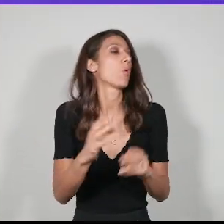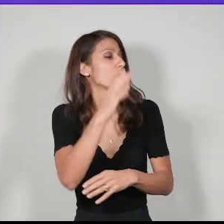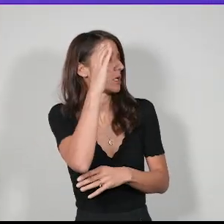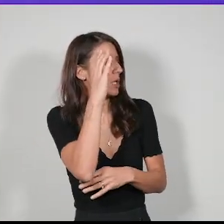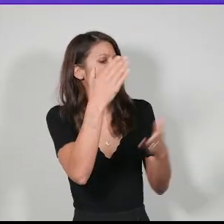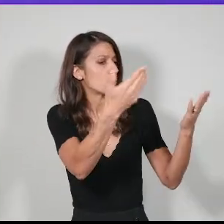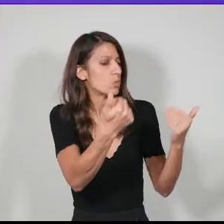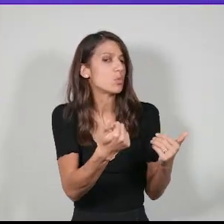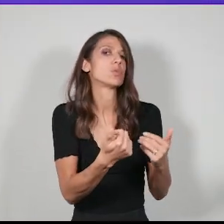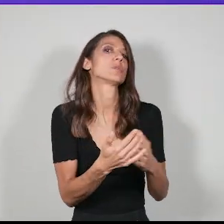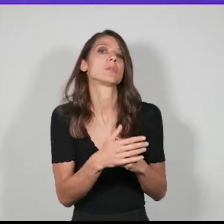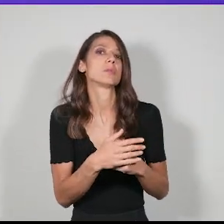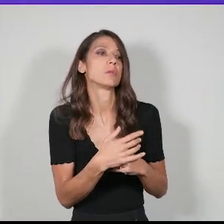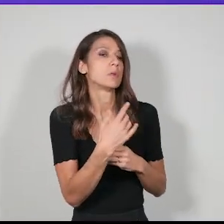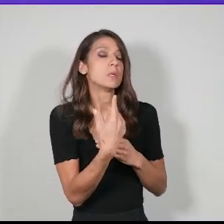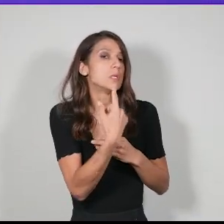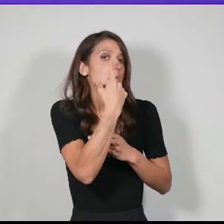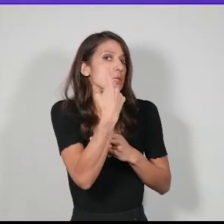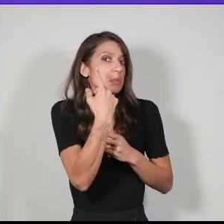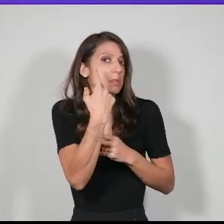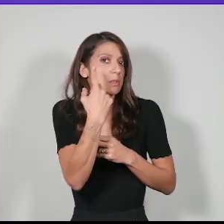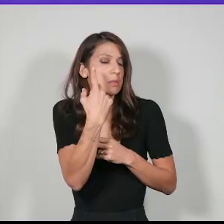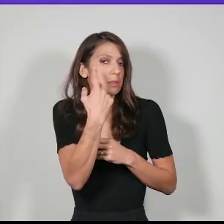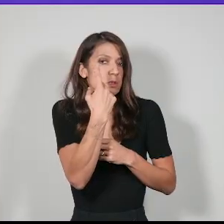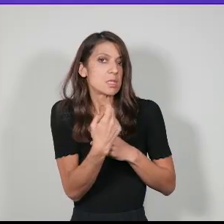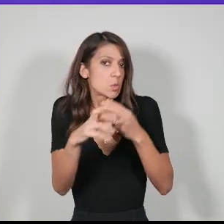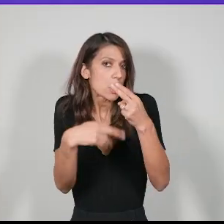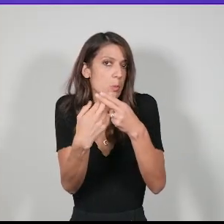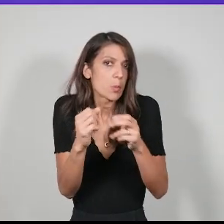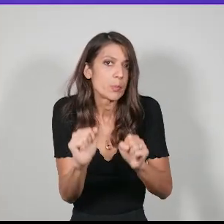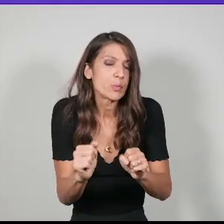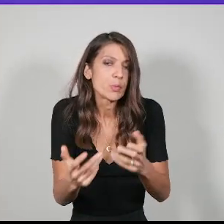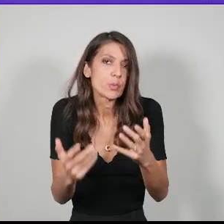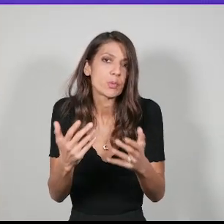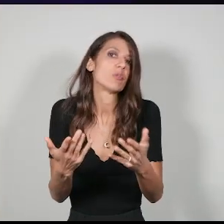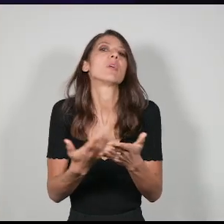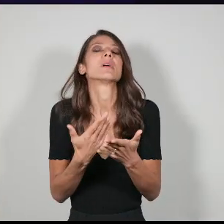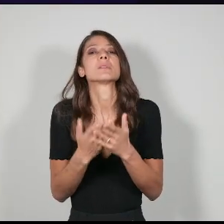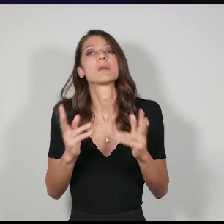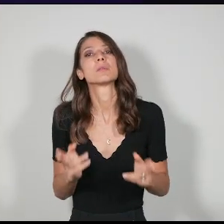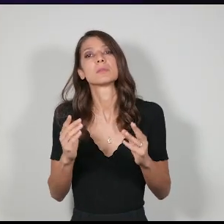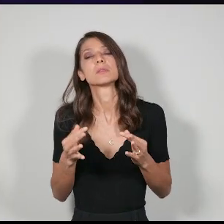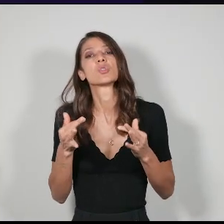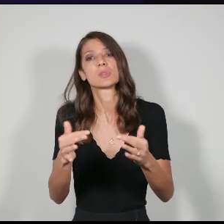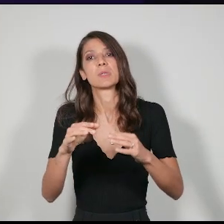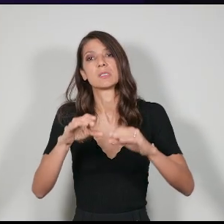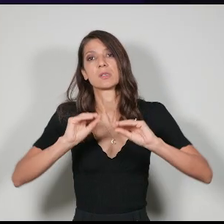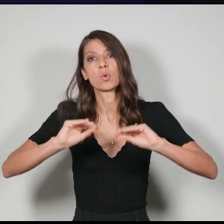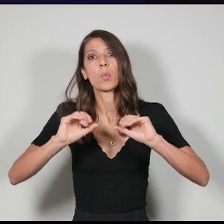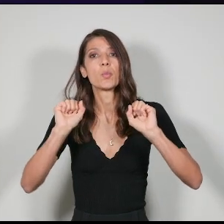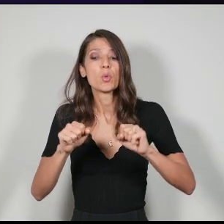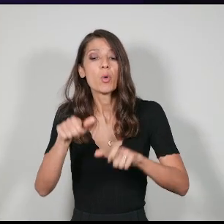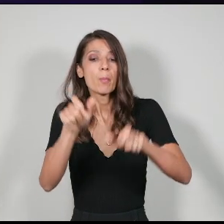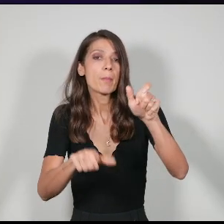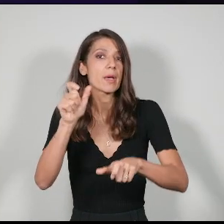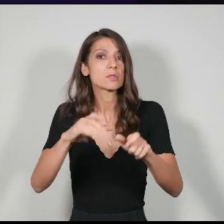qui peut répondre à une petite question, enfin voilà. Et du coup, je pense que c'est important, ces temps de sensibilisation et tout ça, pour faire des professionnels